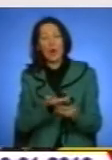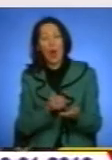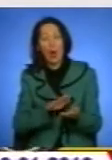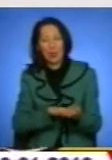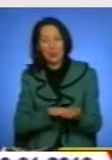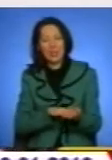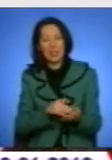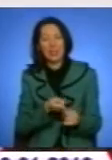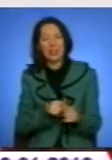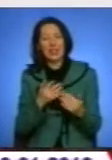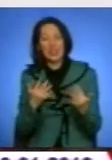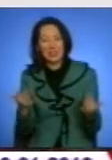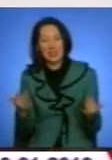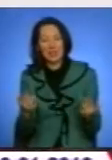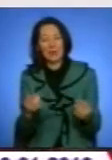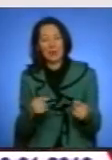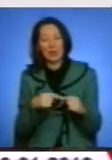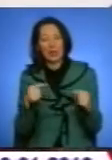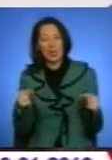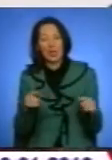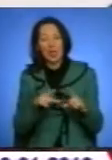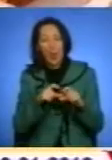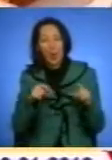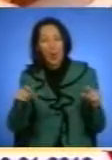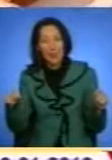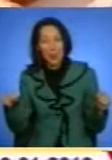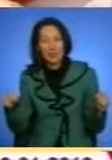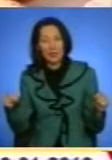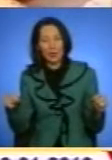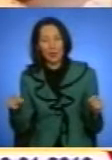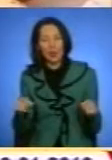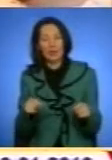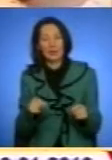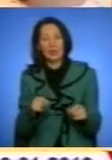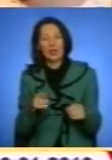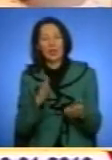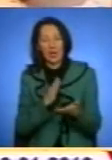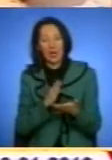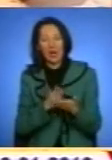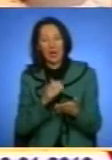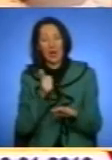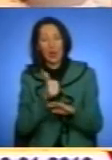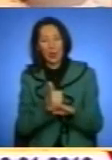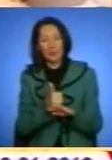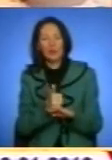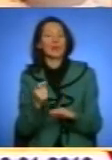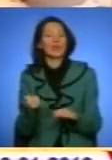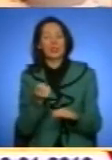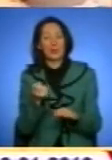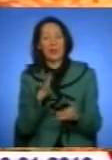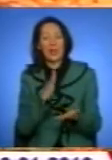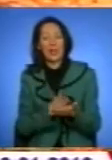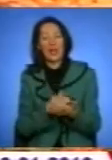є різного виду кубасні вироби. Ну і стержнем нашою ізюминкою